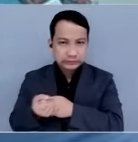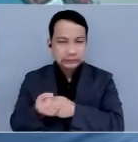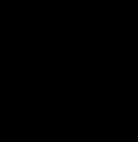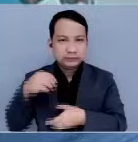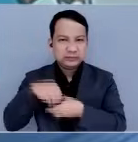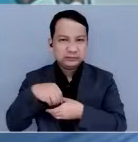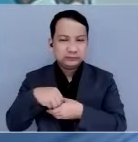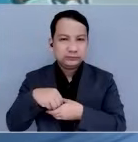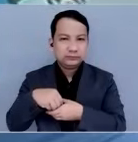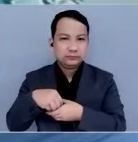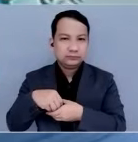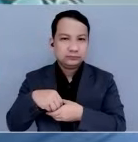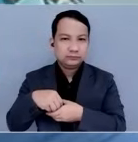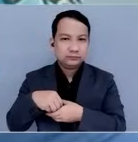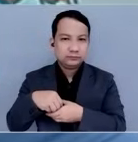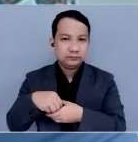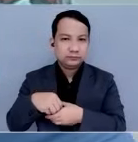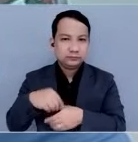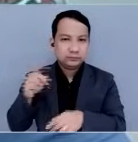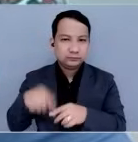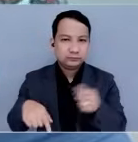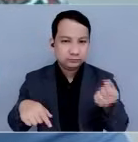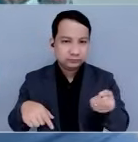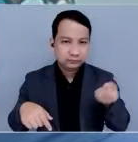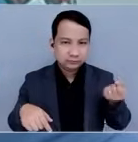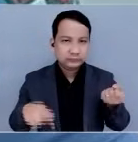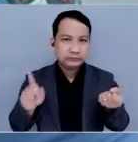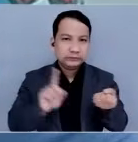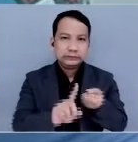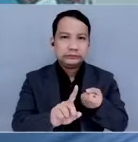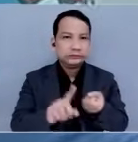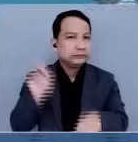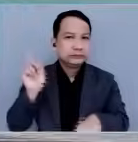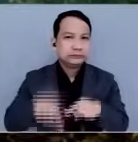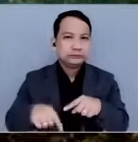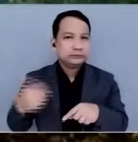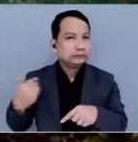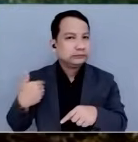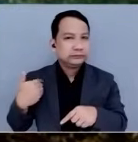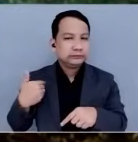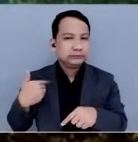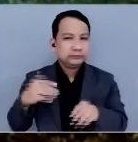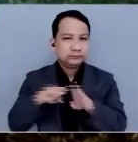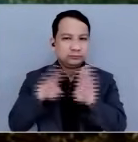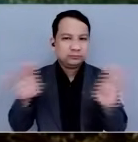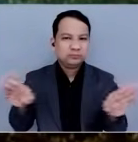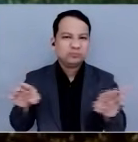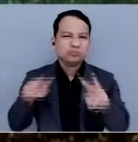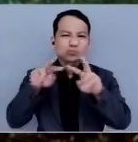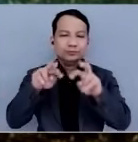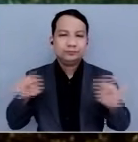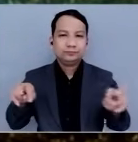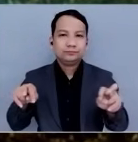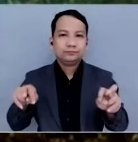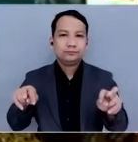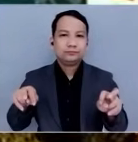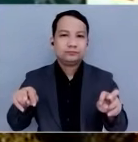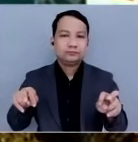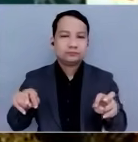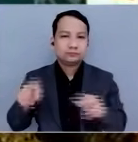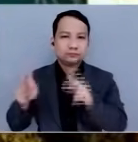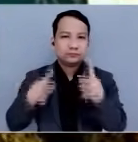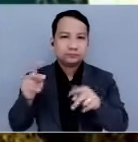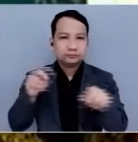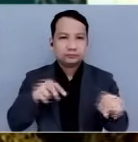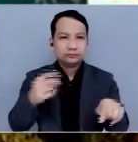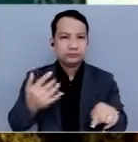paano mabuksan. Kaya pag nakapasok ka talaga doon, di mo siya mabubuksan. Base rin sa investigasyon, isang residente ang nakalanghap na